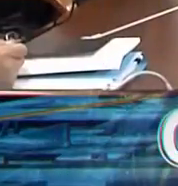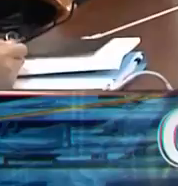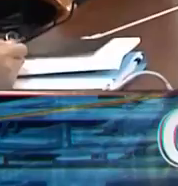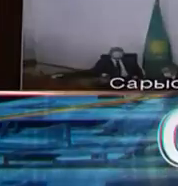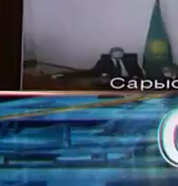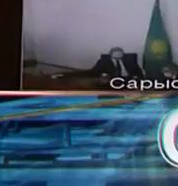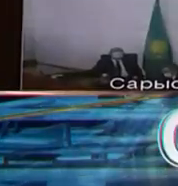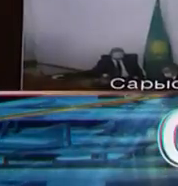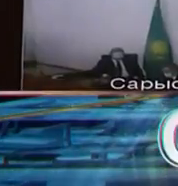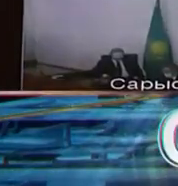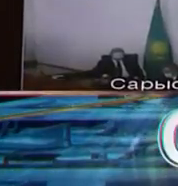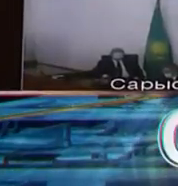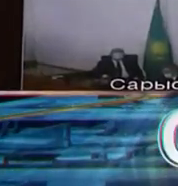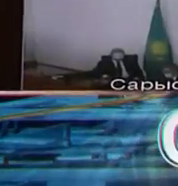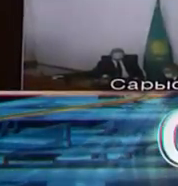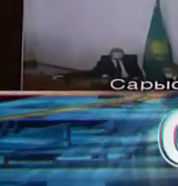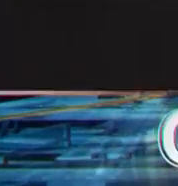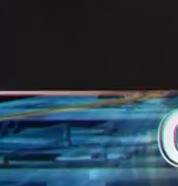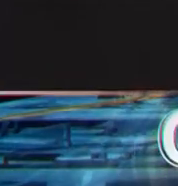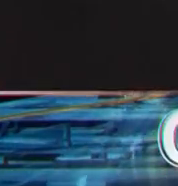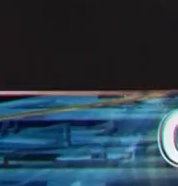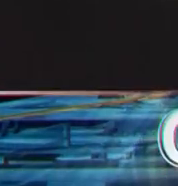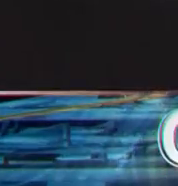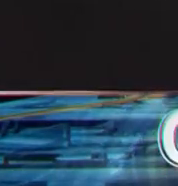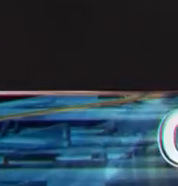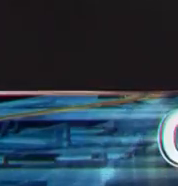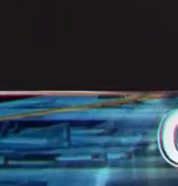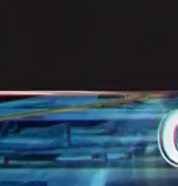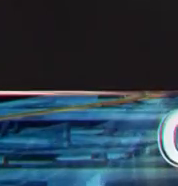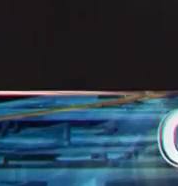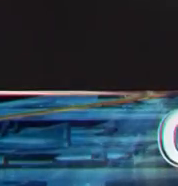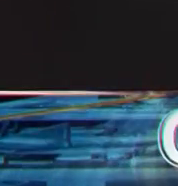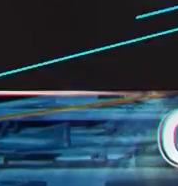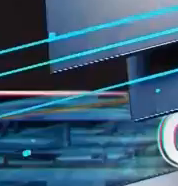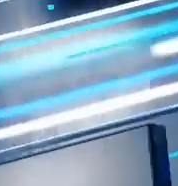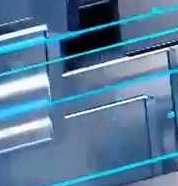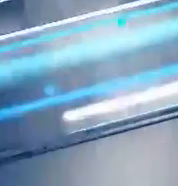Стабильный рост. Депутатский корпус оценил работу акима Алматинской области.